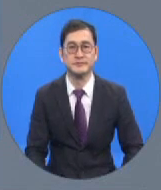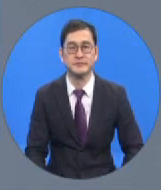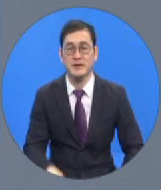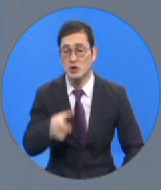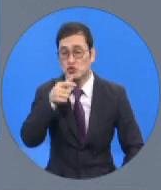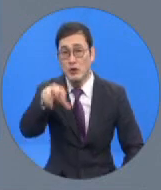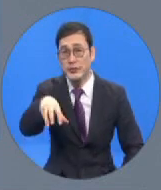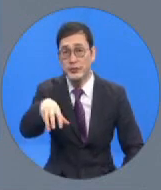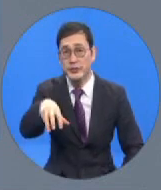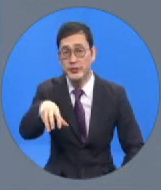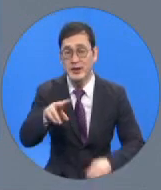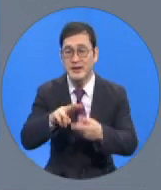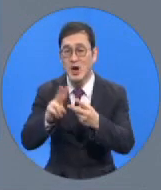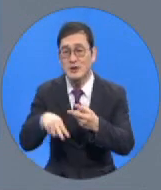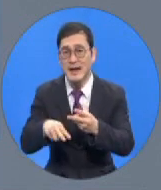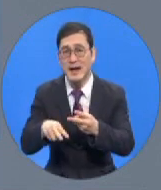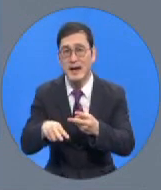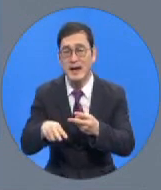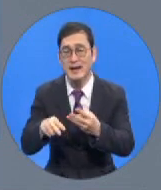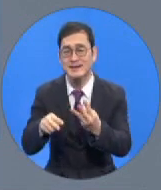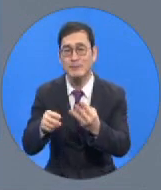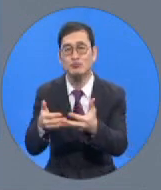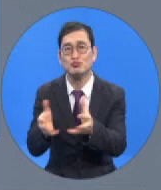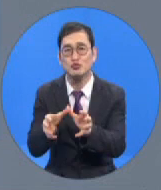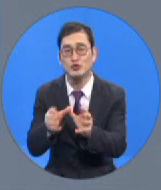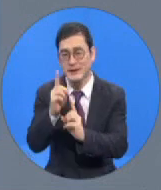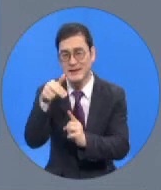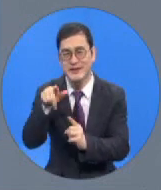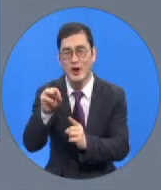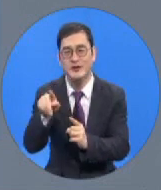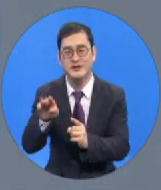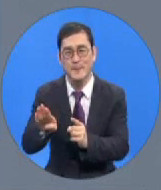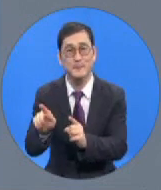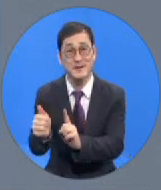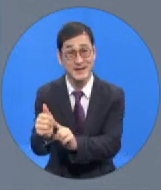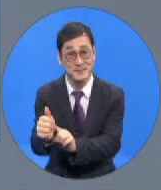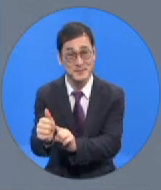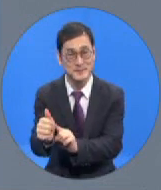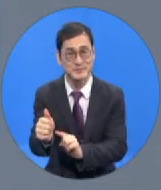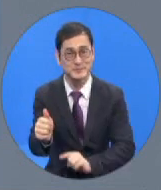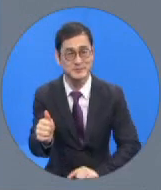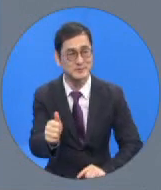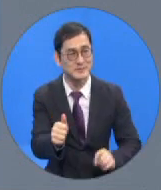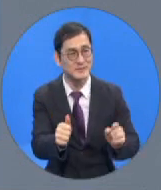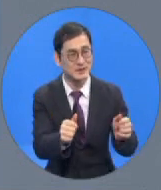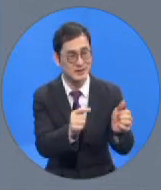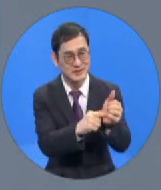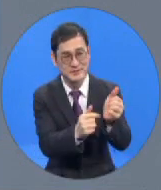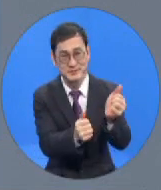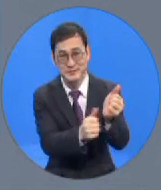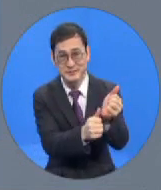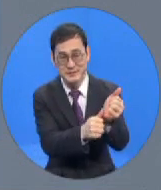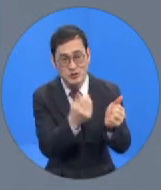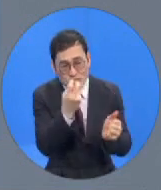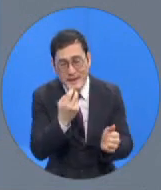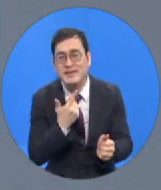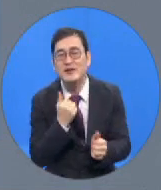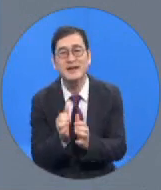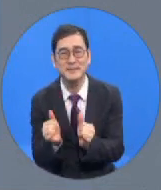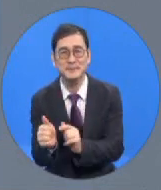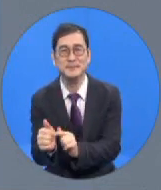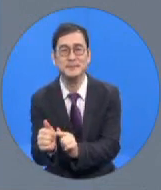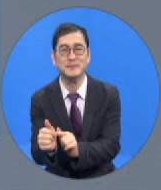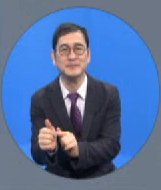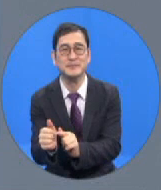수원지검 형사 3부 이정섭 부장검사가 이 사건을 담당하게 되는데 이 부장은 김학의 수사단 일원이기도 했고 앞서